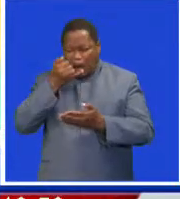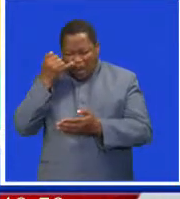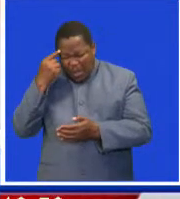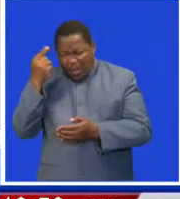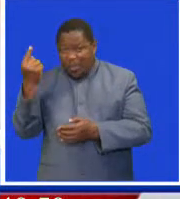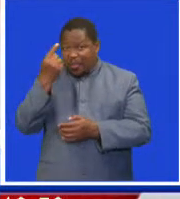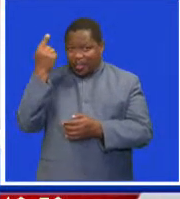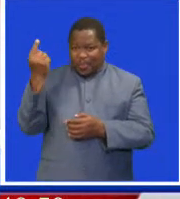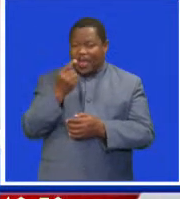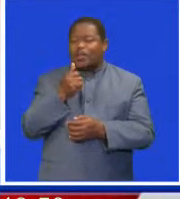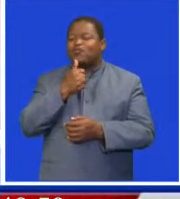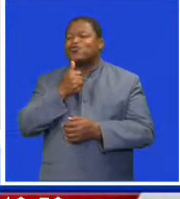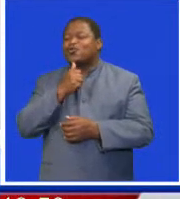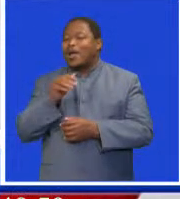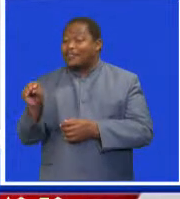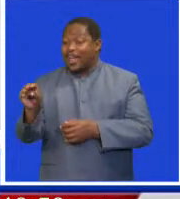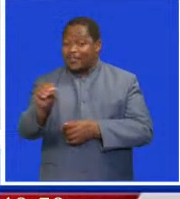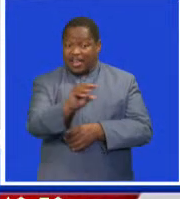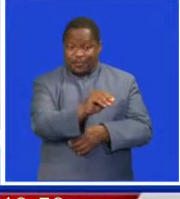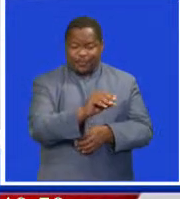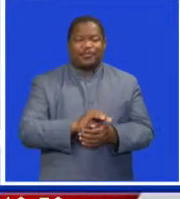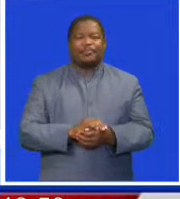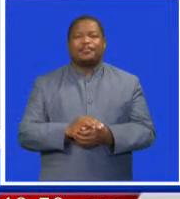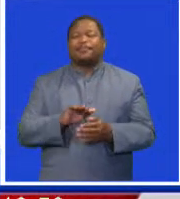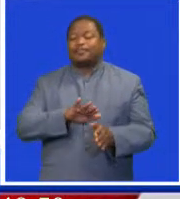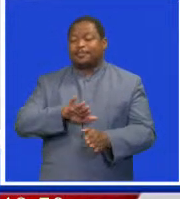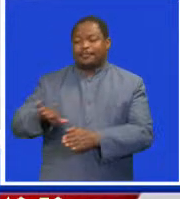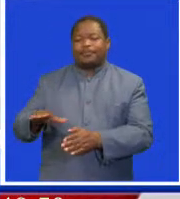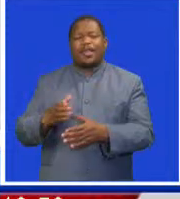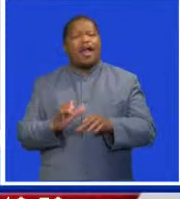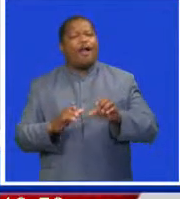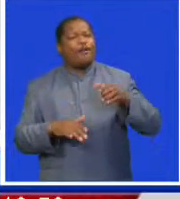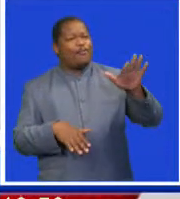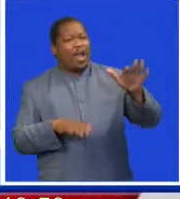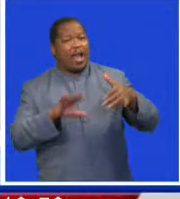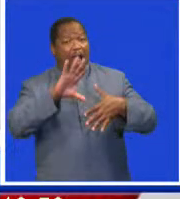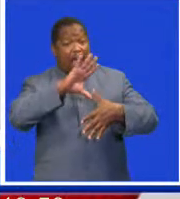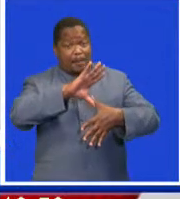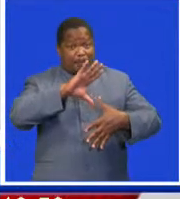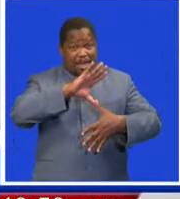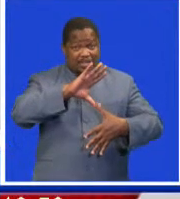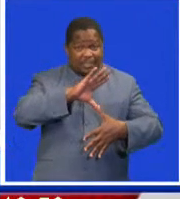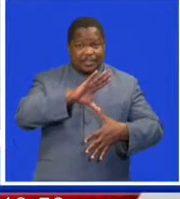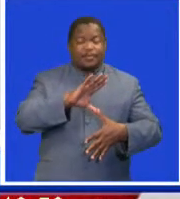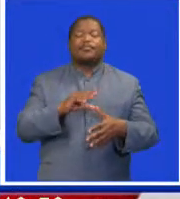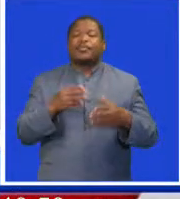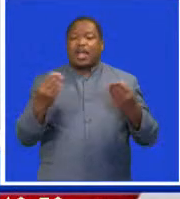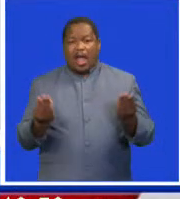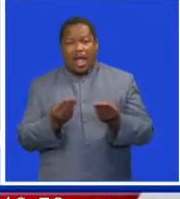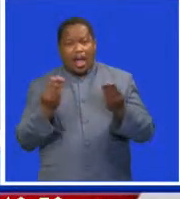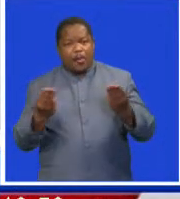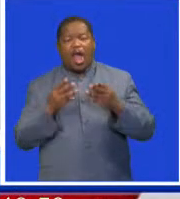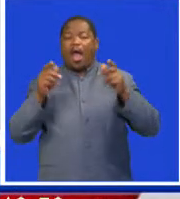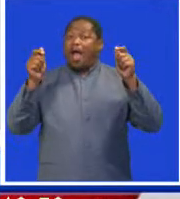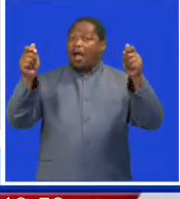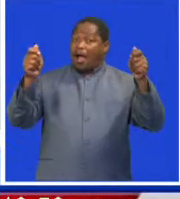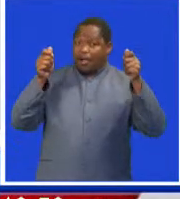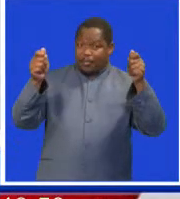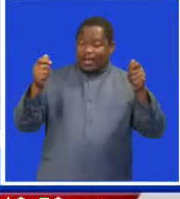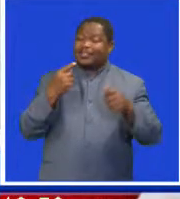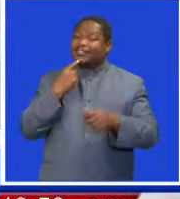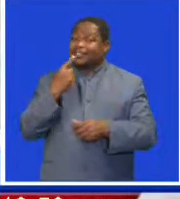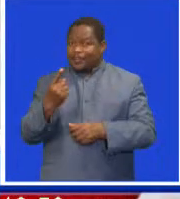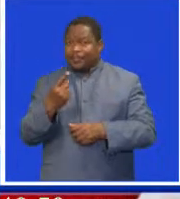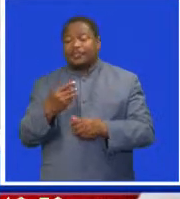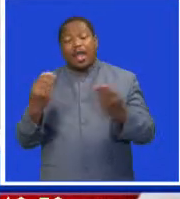buya kuthi bamvu labamnyama bakulela live sebasukumise wabo umkhankaso wekuveta imivo yabo kuthi timpilo tebamvu labamnyama nato timgcoka iBlack